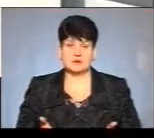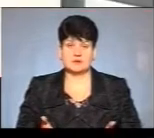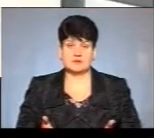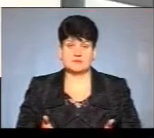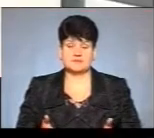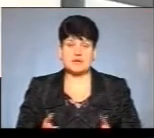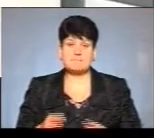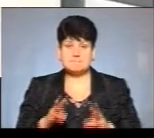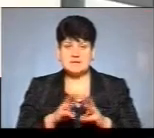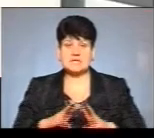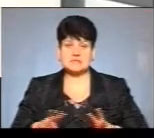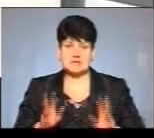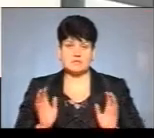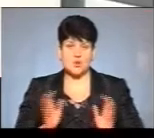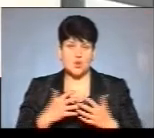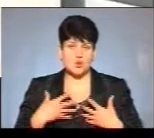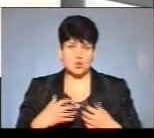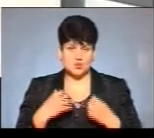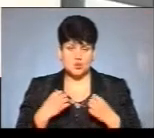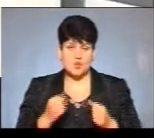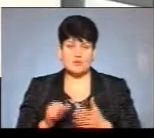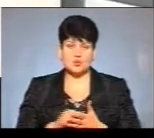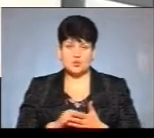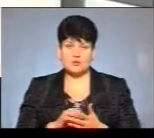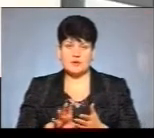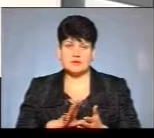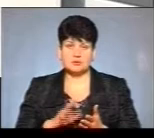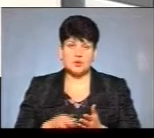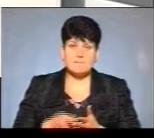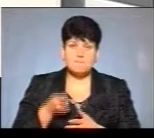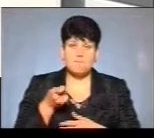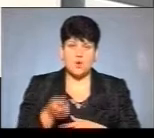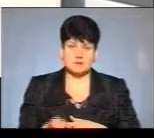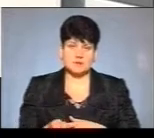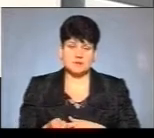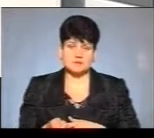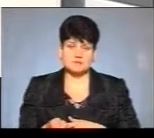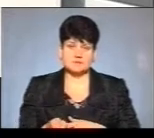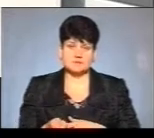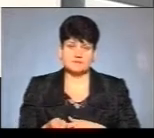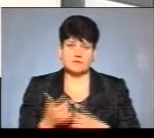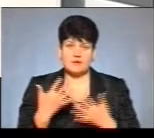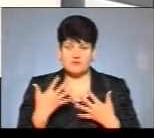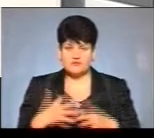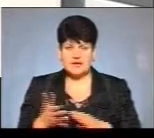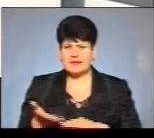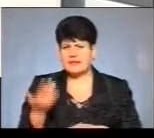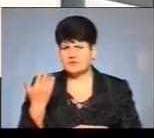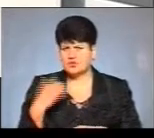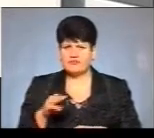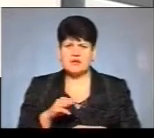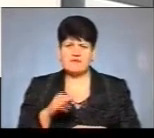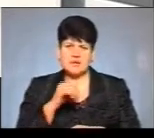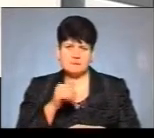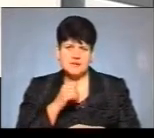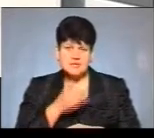В Міністерстві охорони здоров'я документи були подані вже давно, ще в травні